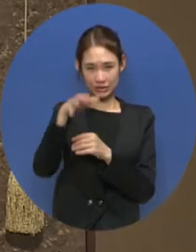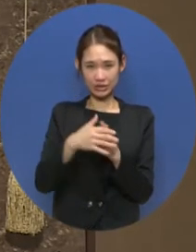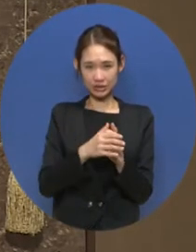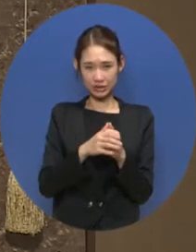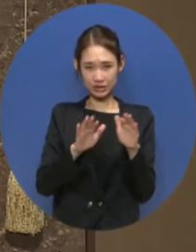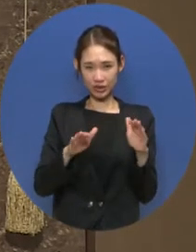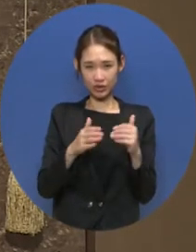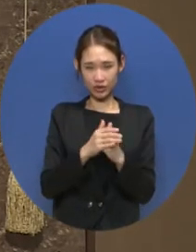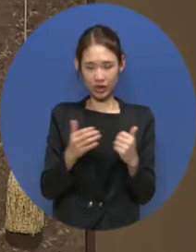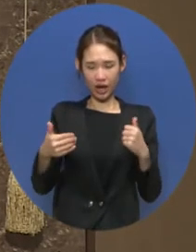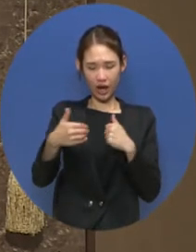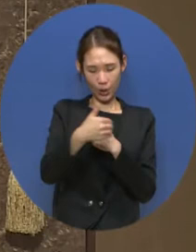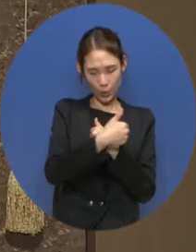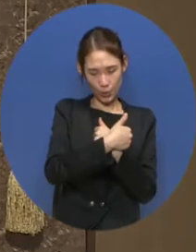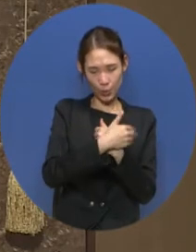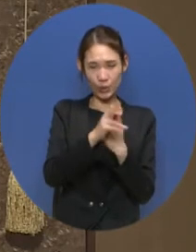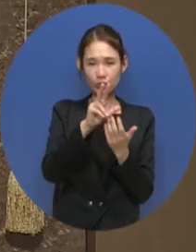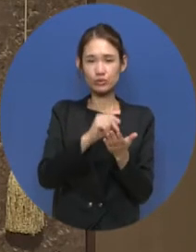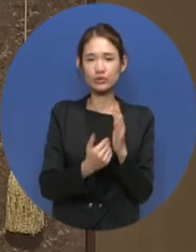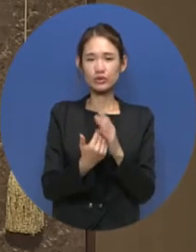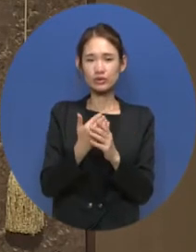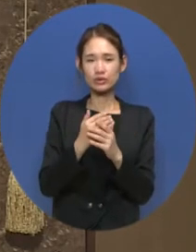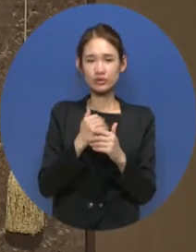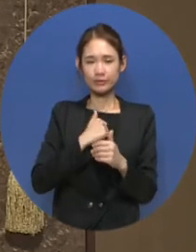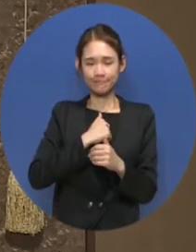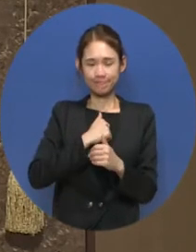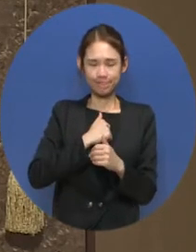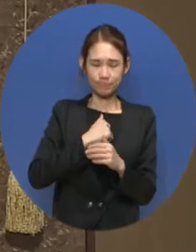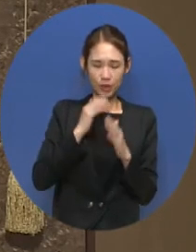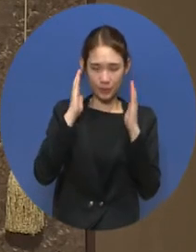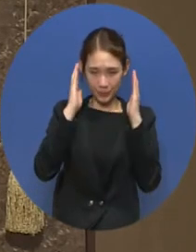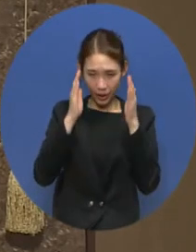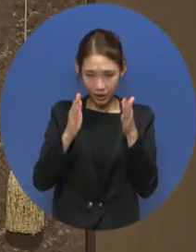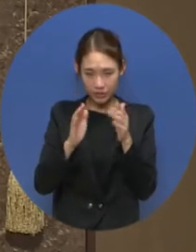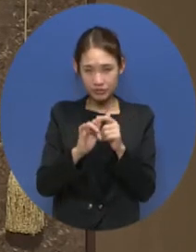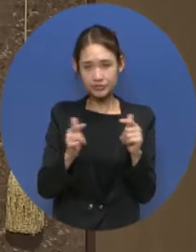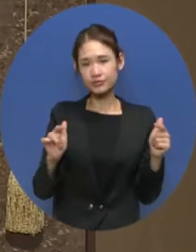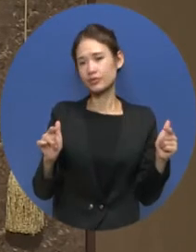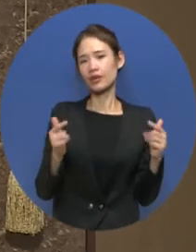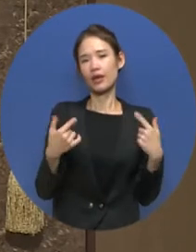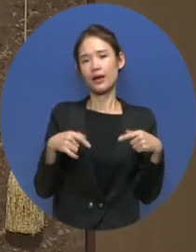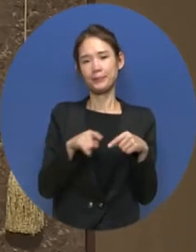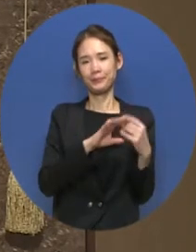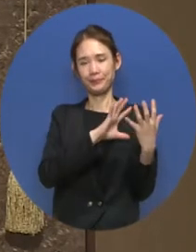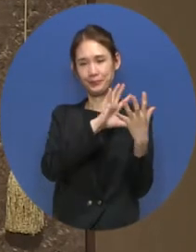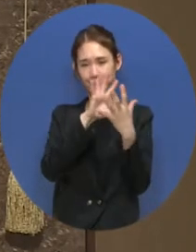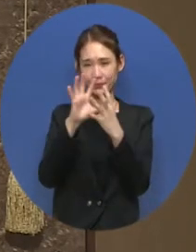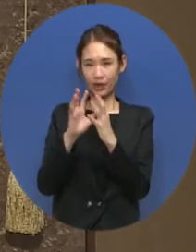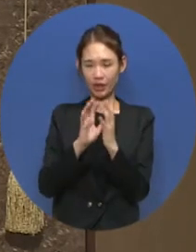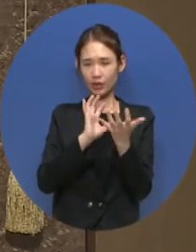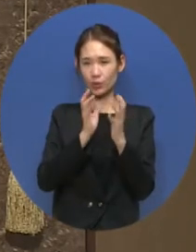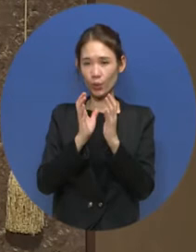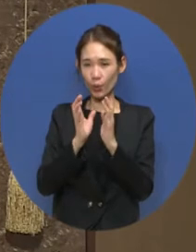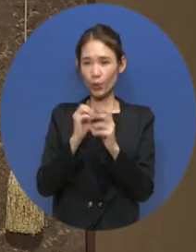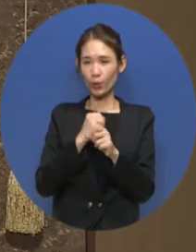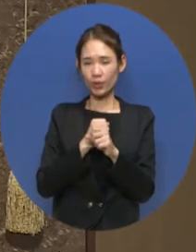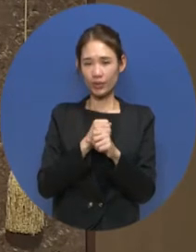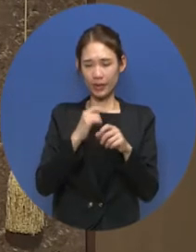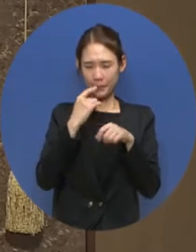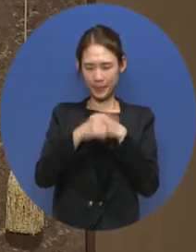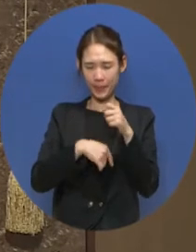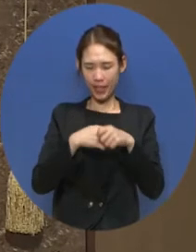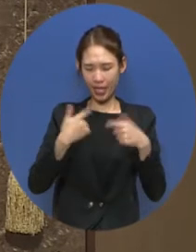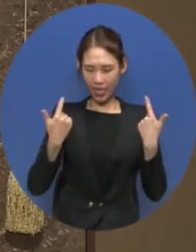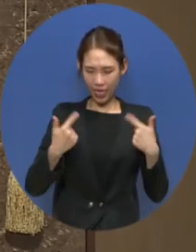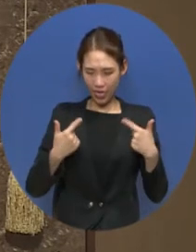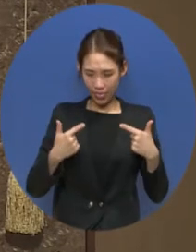이제 산적해 있는 문제들이 좀 있는데 정체성이라든지 방향이라든지 이런 부분들을 함께 토론하고 나누는 장을 매년 마련하고